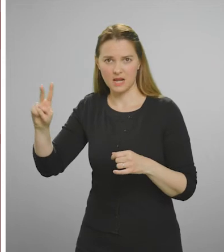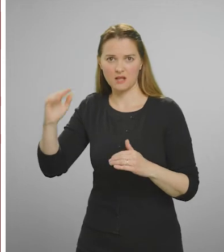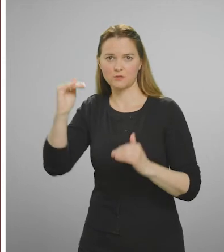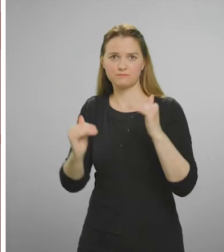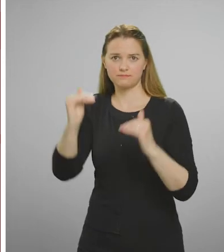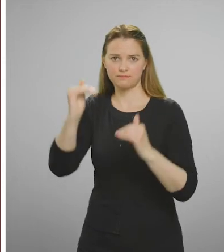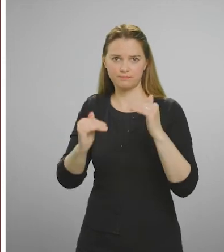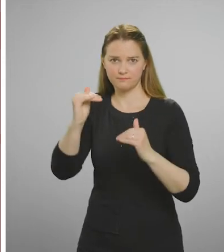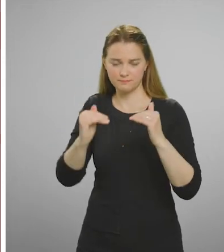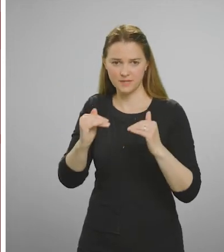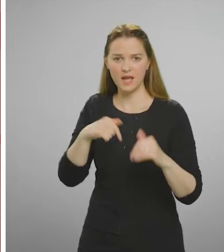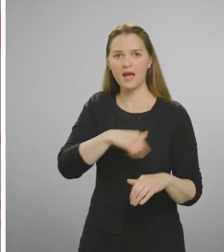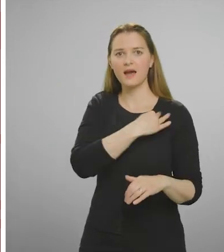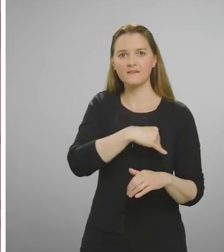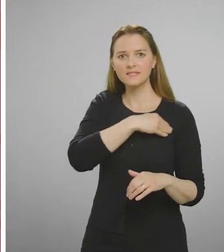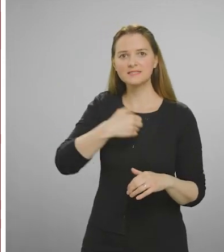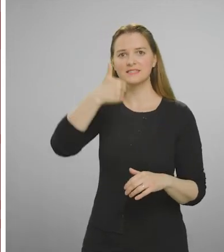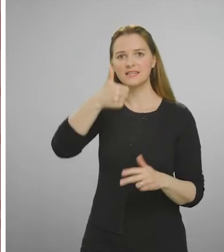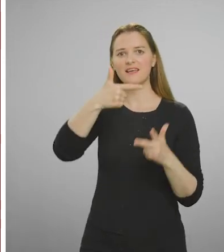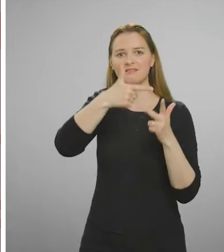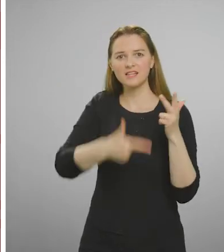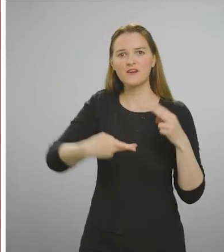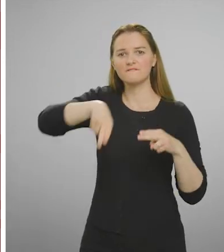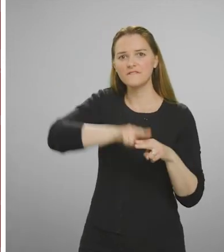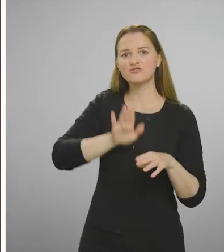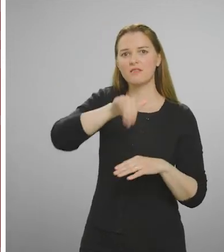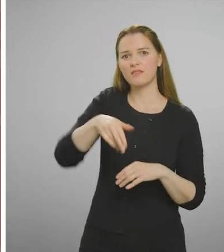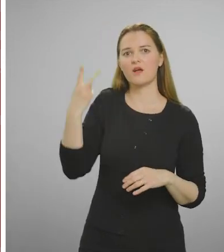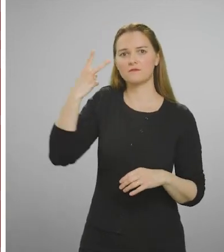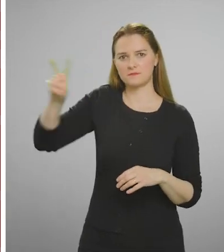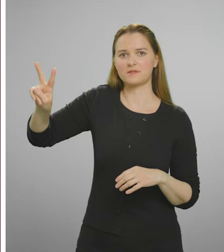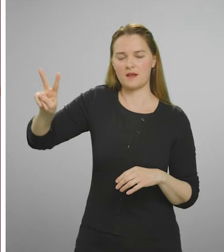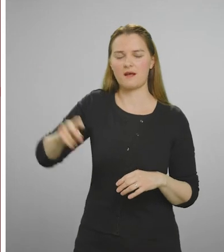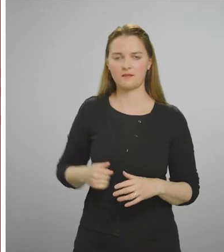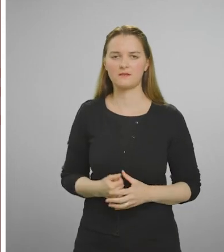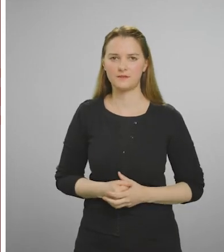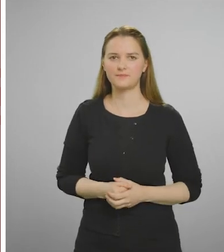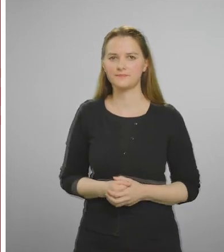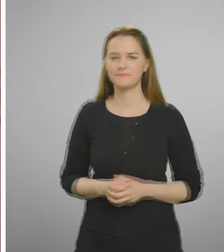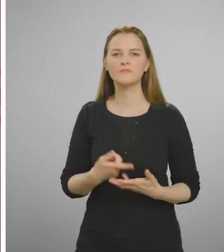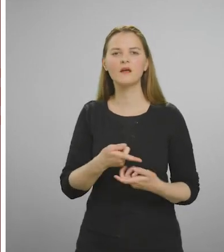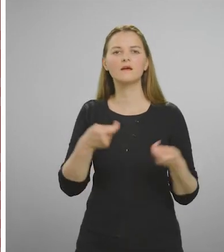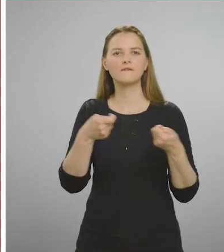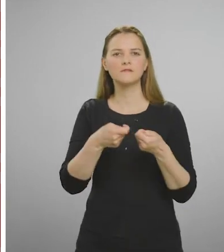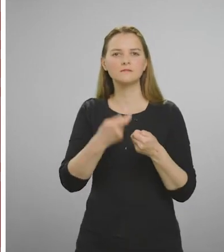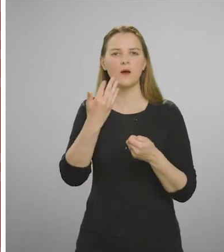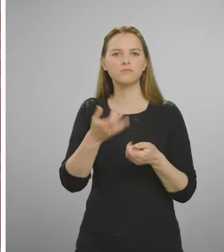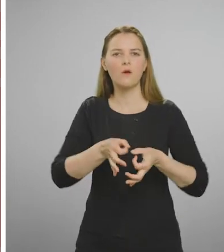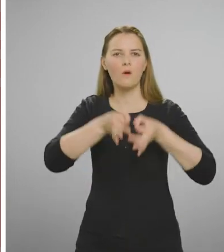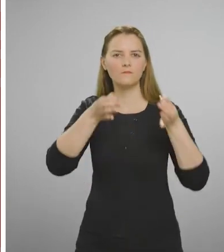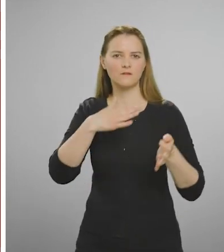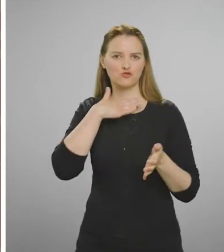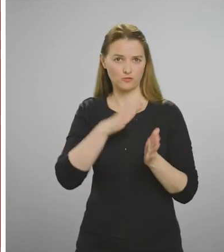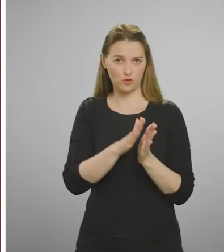konstantan. Nacionalni autori objavljuju se za trećinu više od stranih. Kada je riječ o broju objavljenih